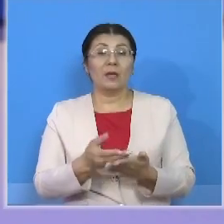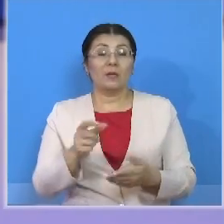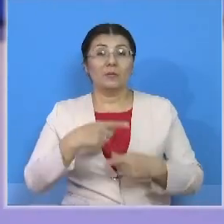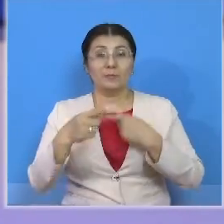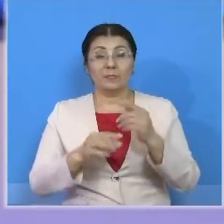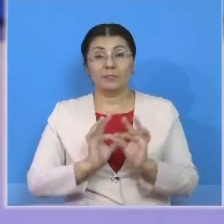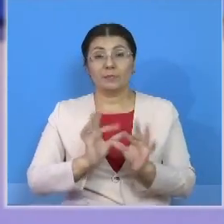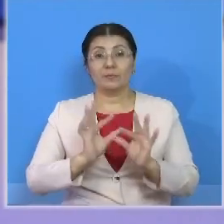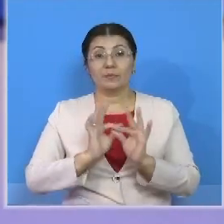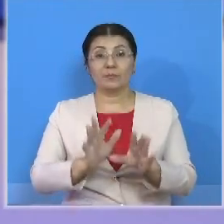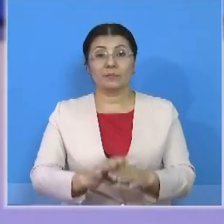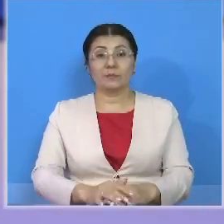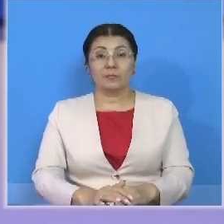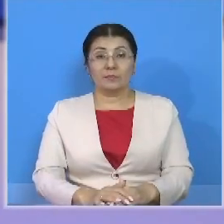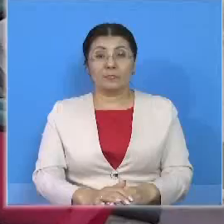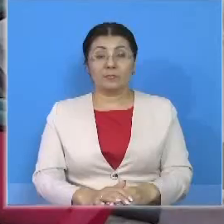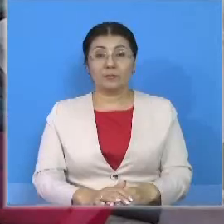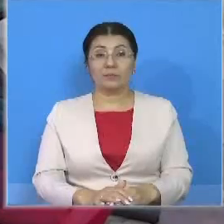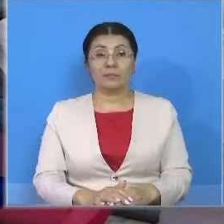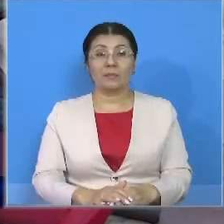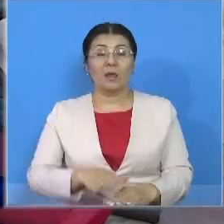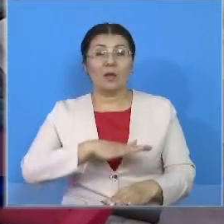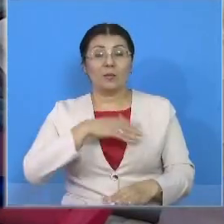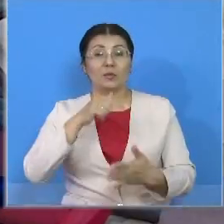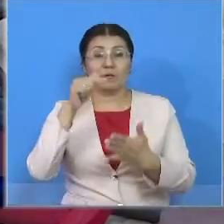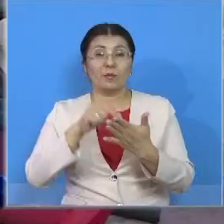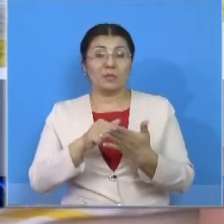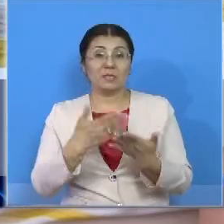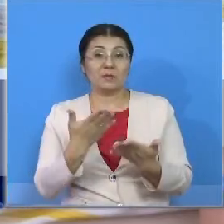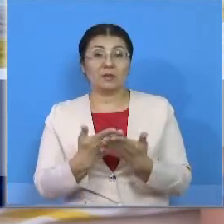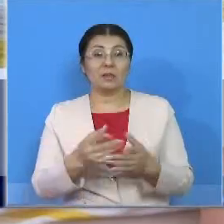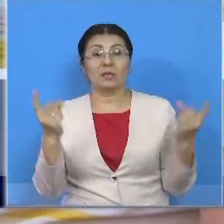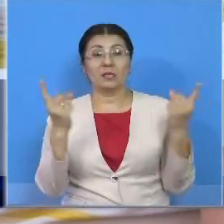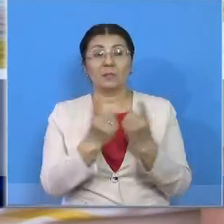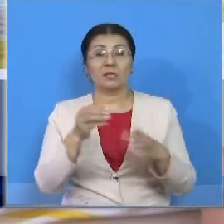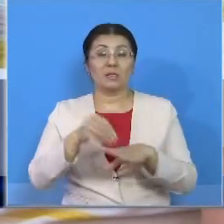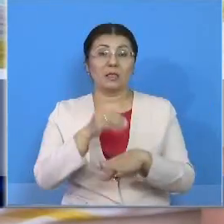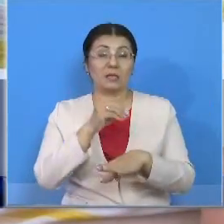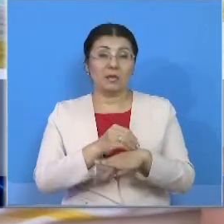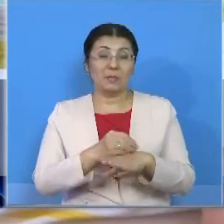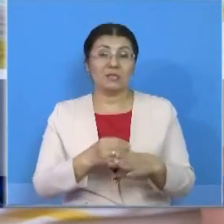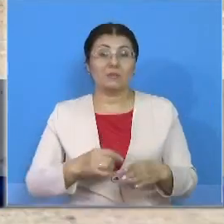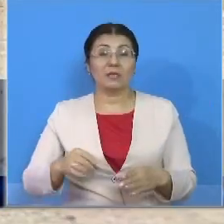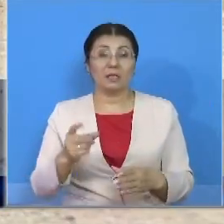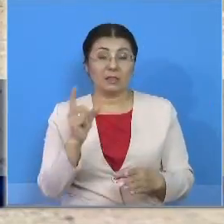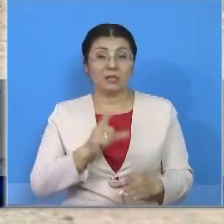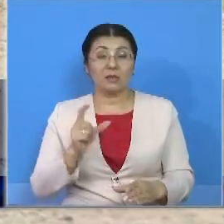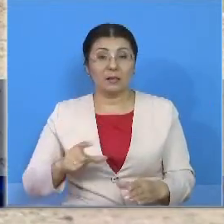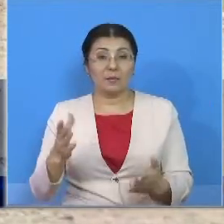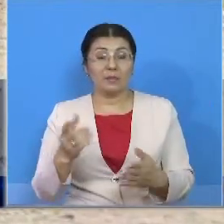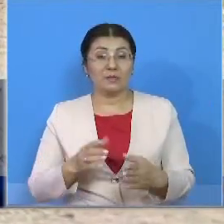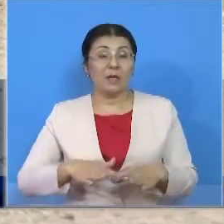Подробнее расскажет Динара Абдуалиева. Большинство вопросов, поставленных на встрече акима района с населением, касались